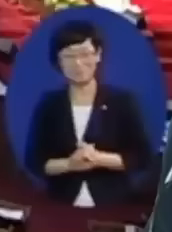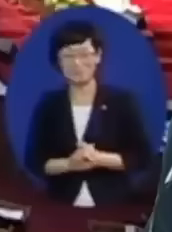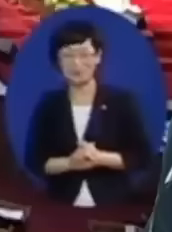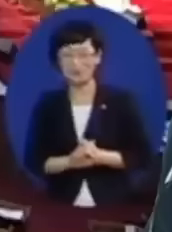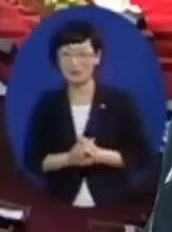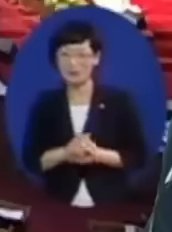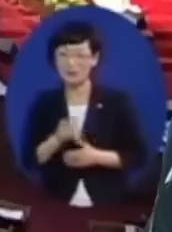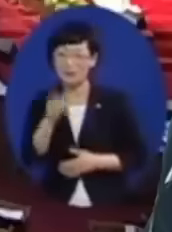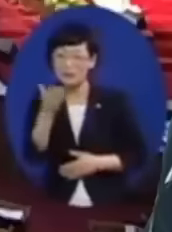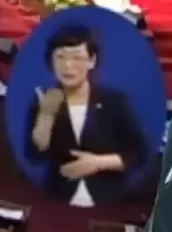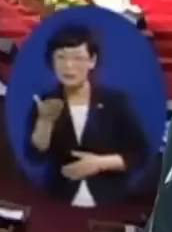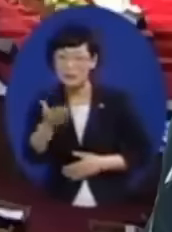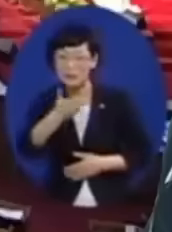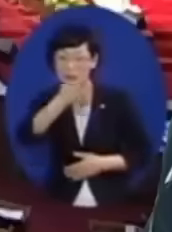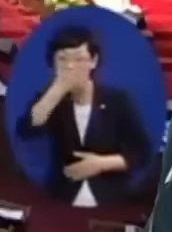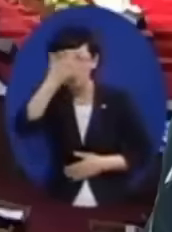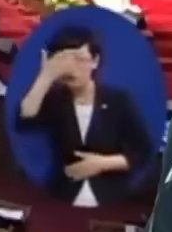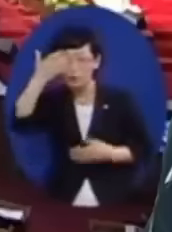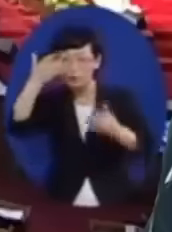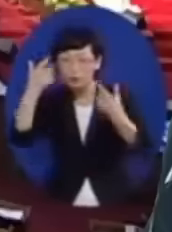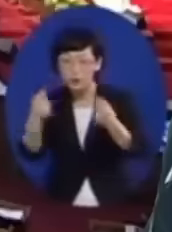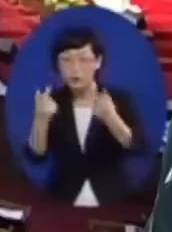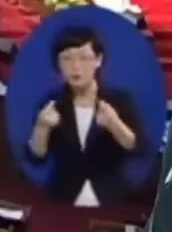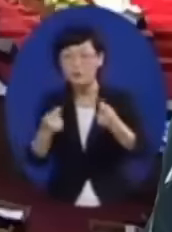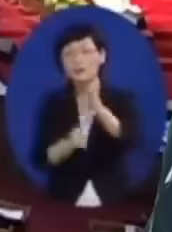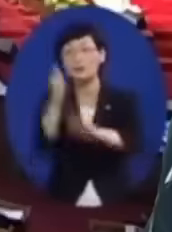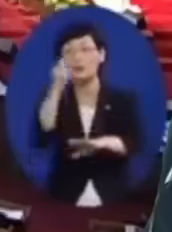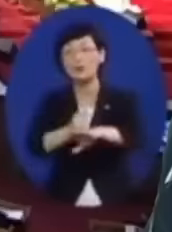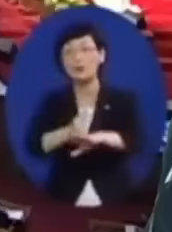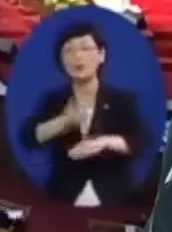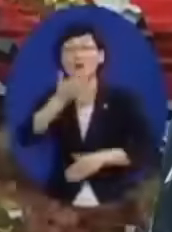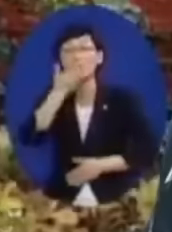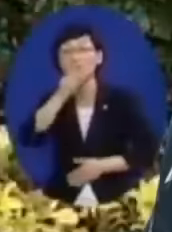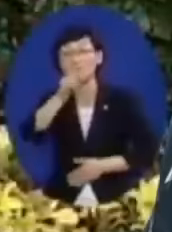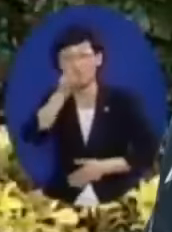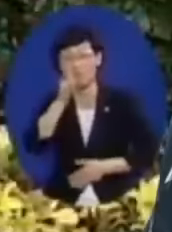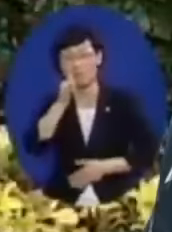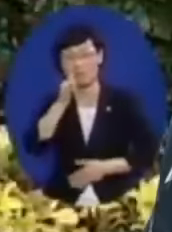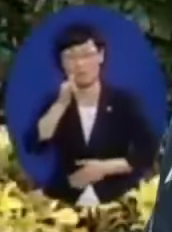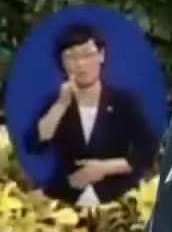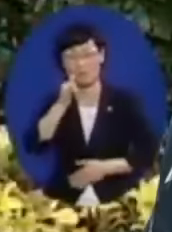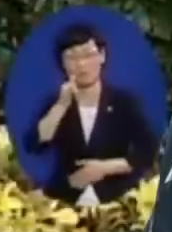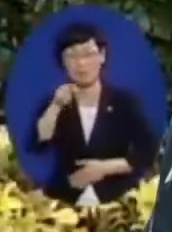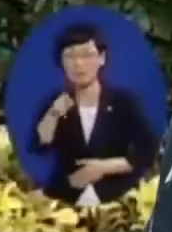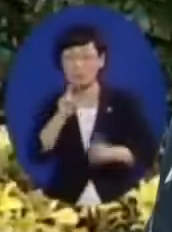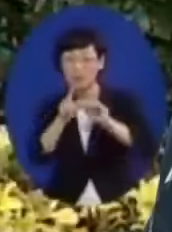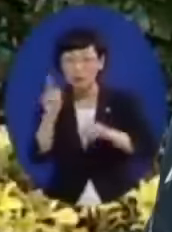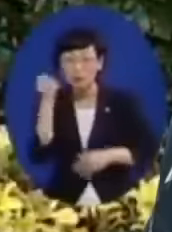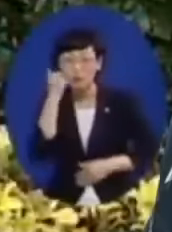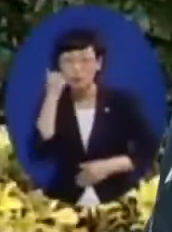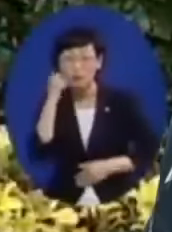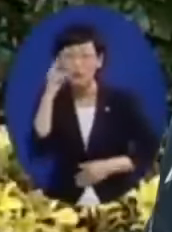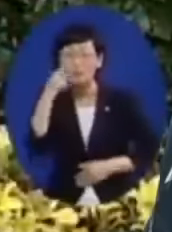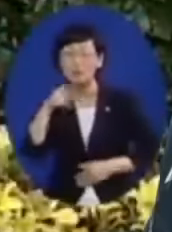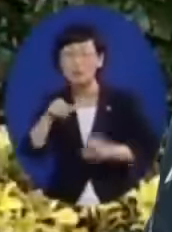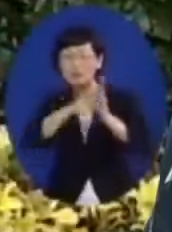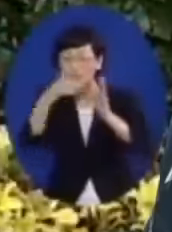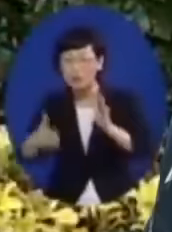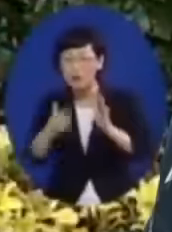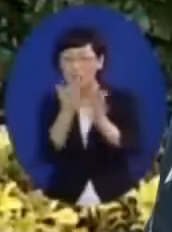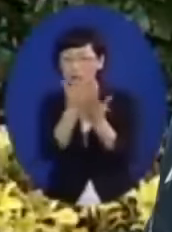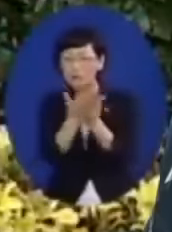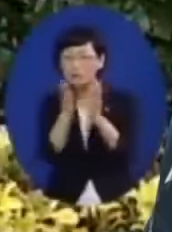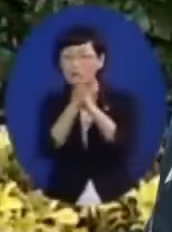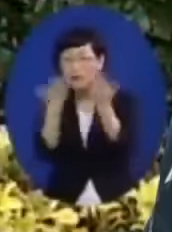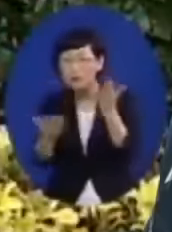당신의 꿈만큼 당신은 성공할 수 있습니다. 이 말은 미국의 어느 유명한 잡지에 실린